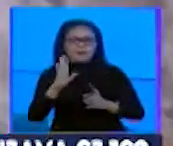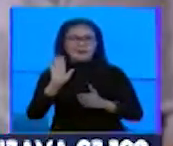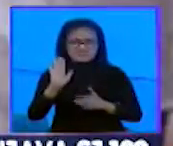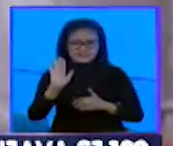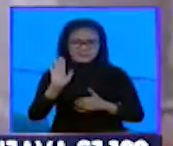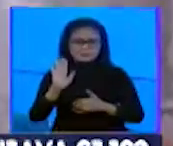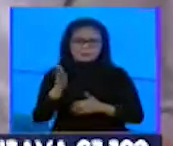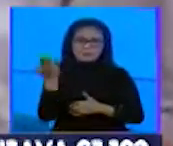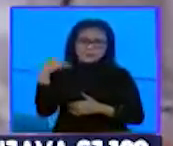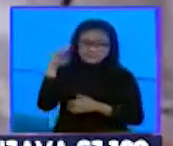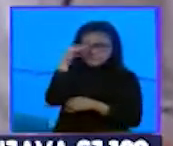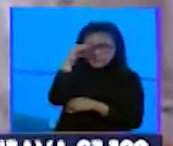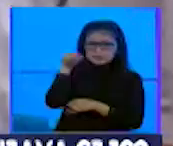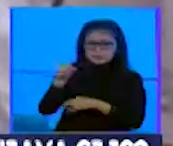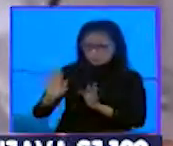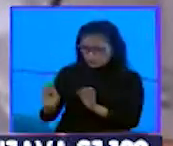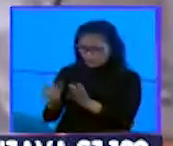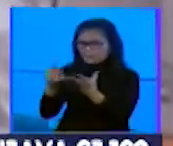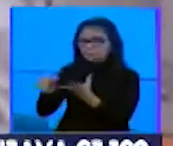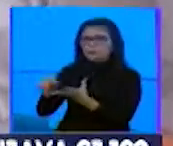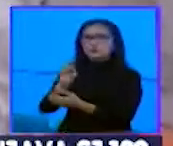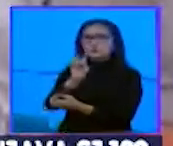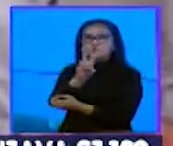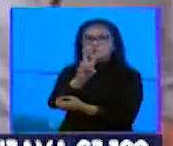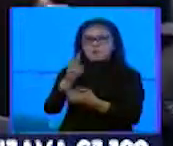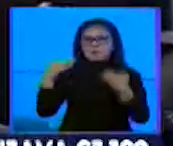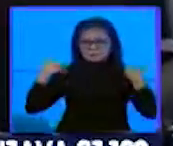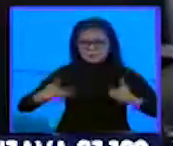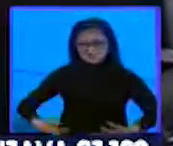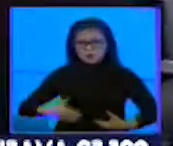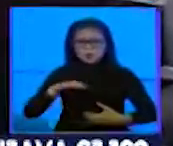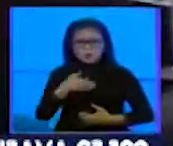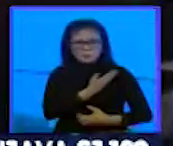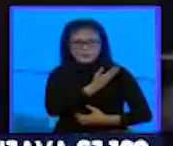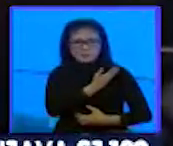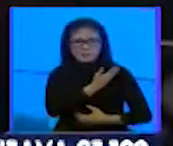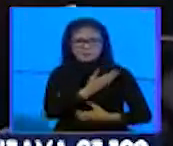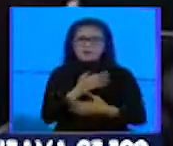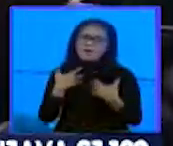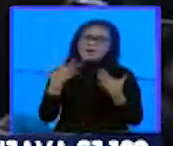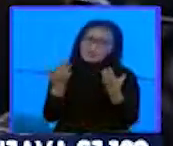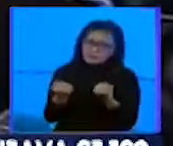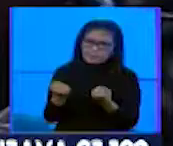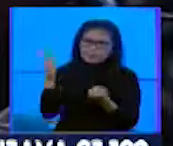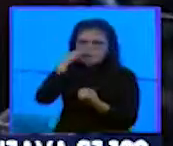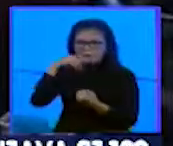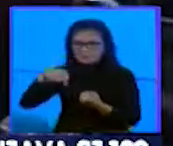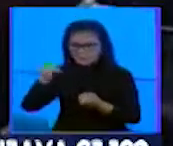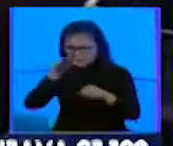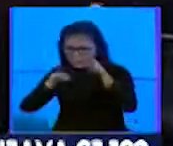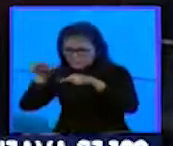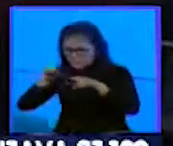juga ditemukan dua buah kantung jenazah yang baik, sehingga diharapkan untuk hari ini pencarian black box dapat